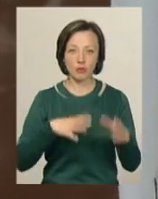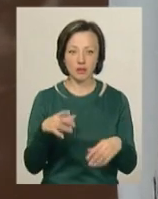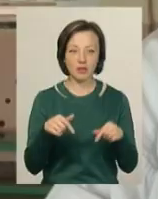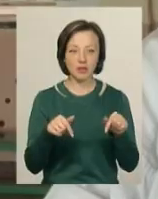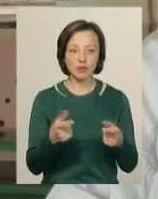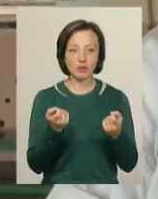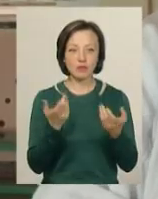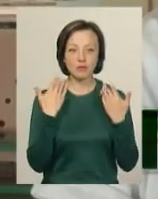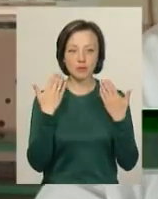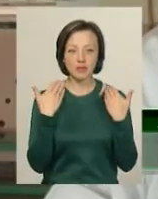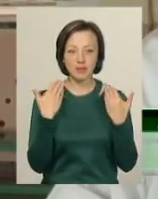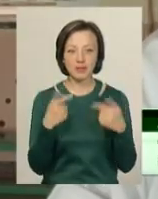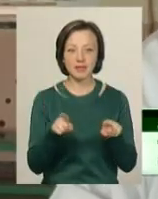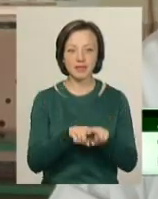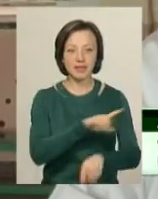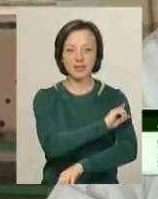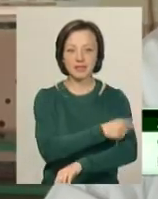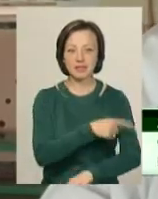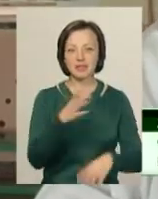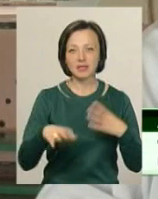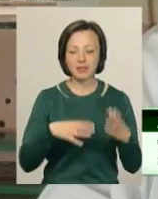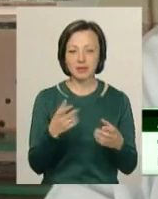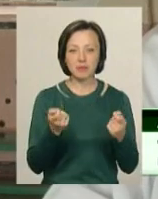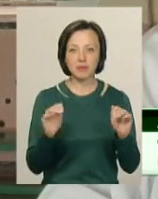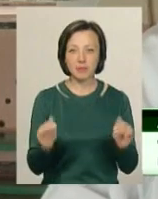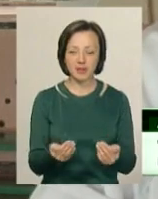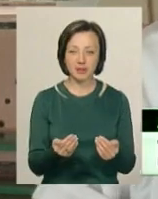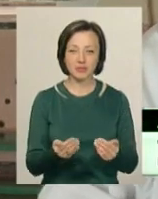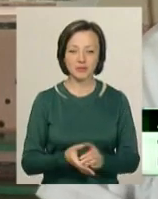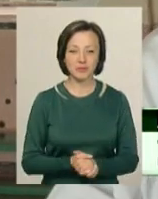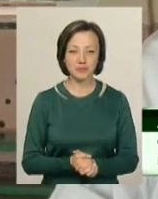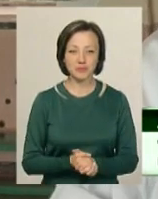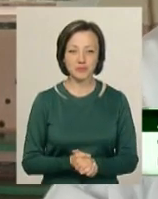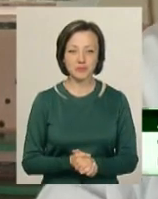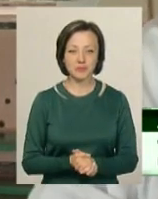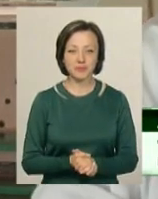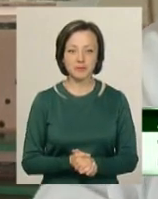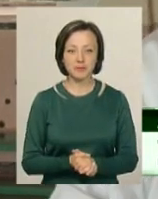трошки відпочиваю, просто вже не такі інтенсивні тренування, вже якби більшість